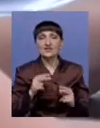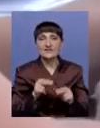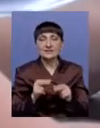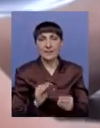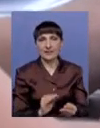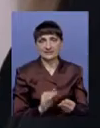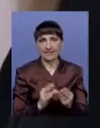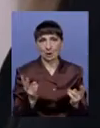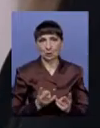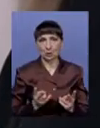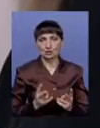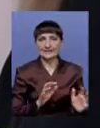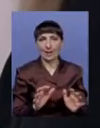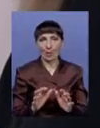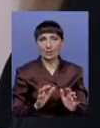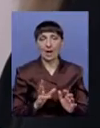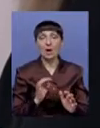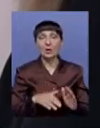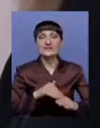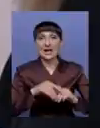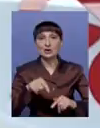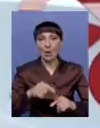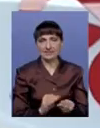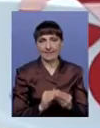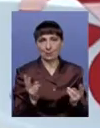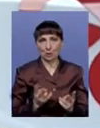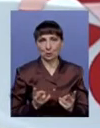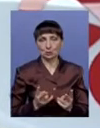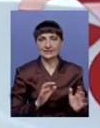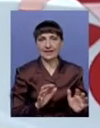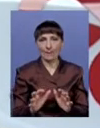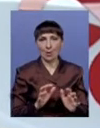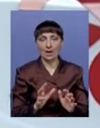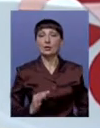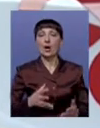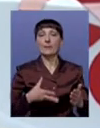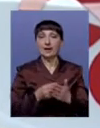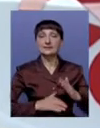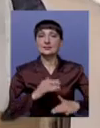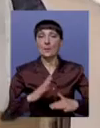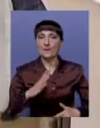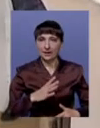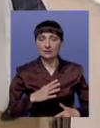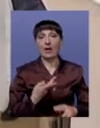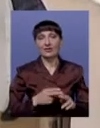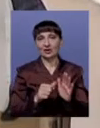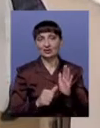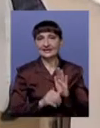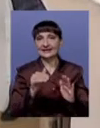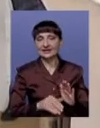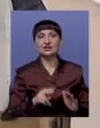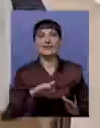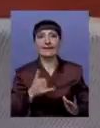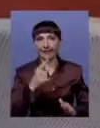Марьям, 150 человек. Все они остались без работы во время карантина. Однако, пройдя оплачиваемую стажировку, это 60 тысяч